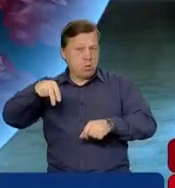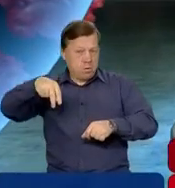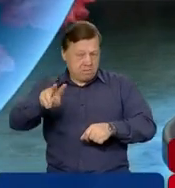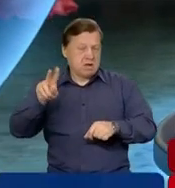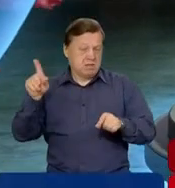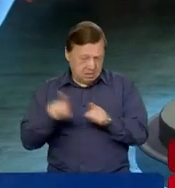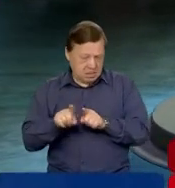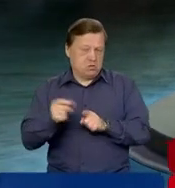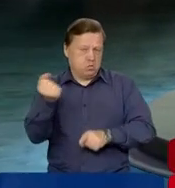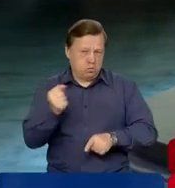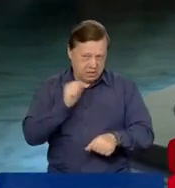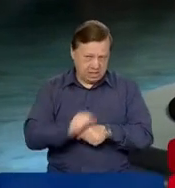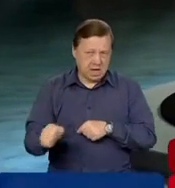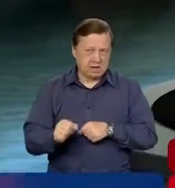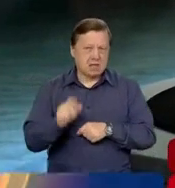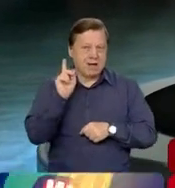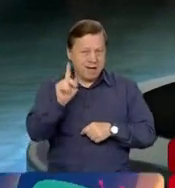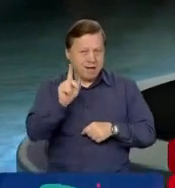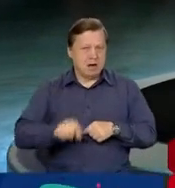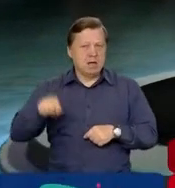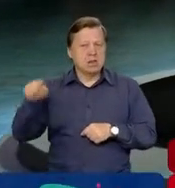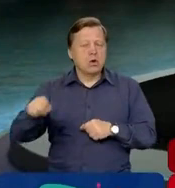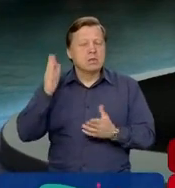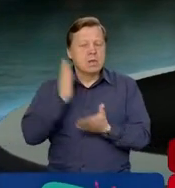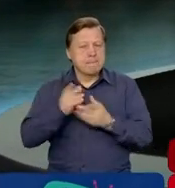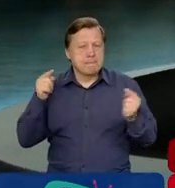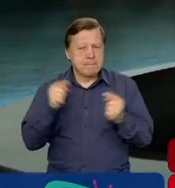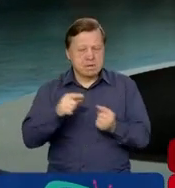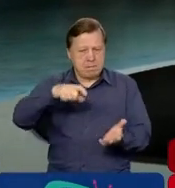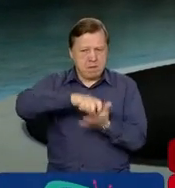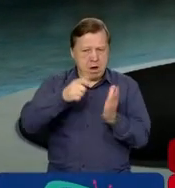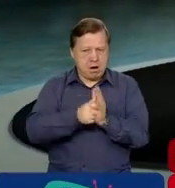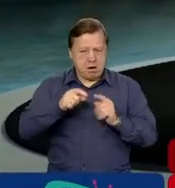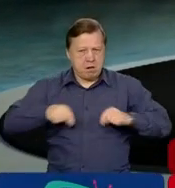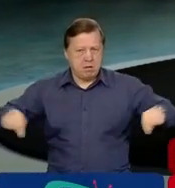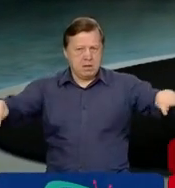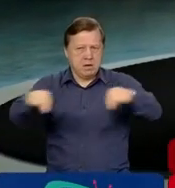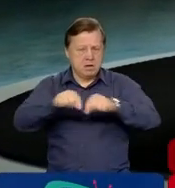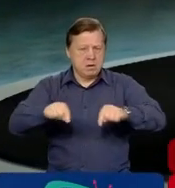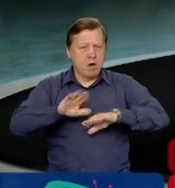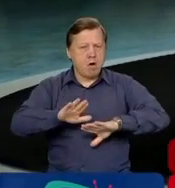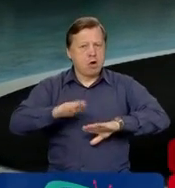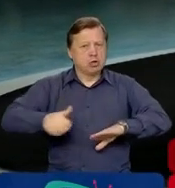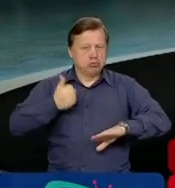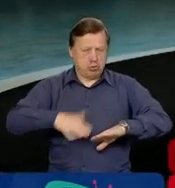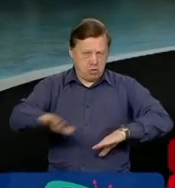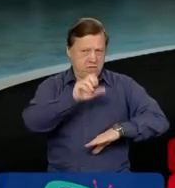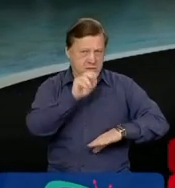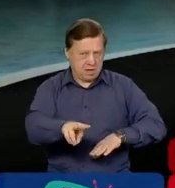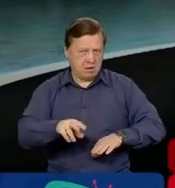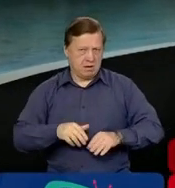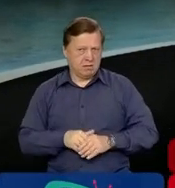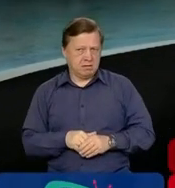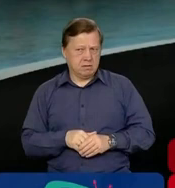dobra strategia, ale ona odnosi się do pomieszczeń, szczególnie pomieszczeń ochrony zdrowia. Co nie znaczy, że